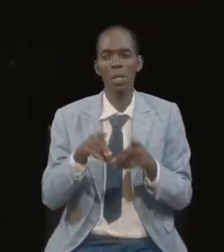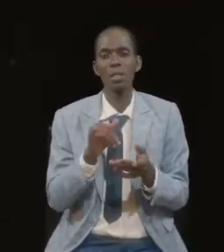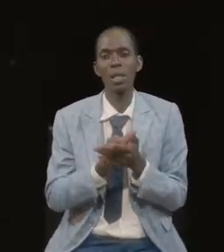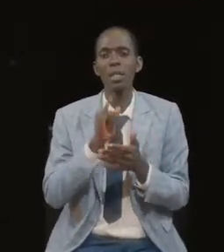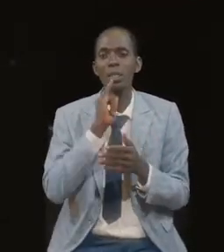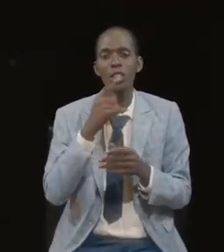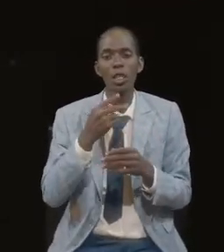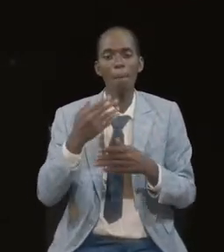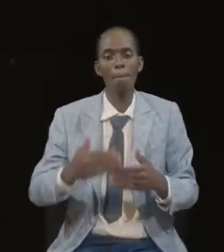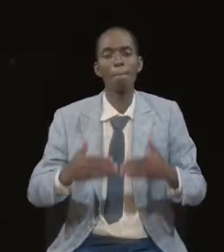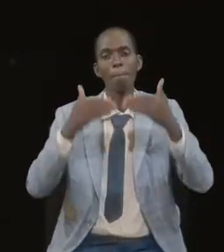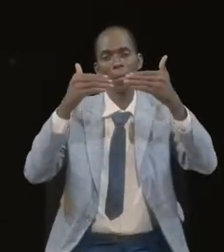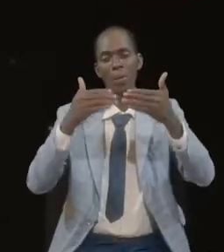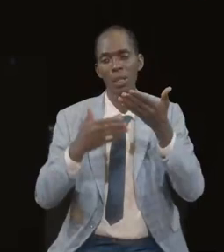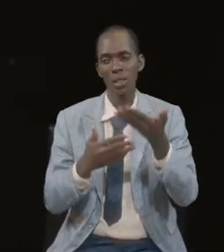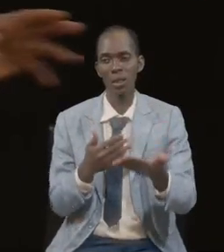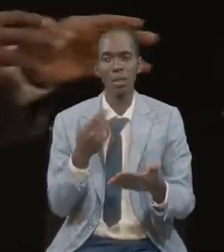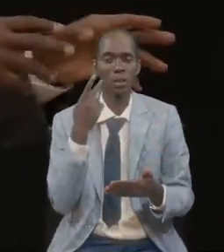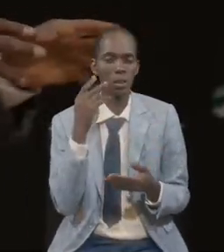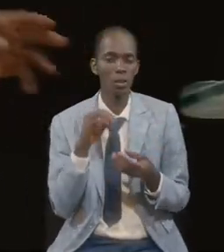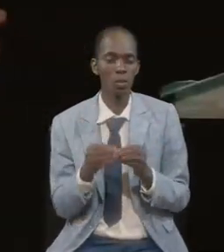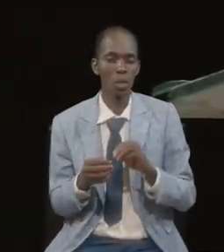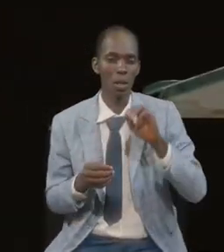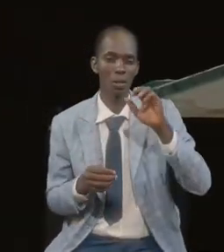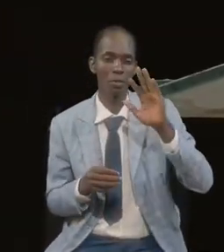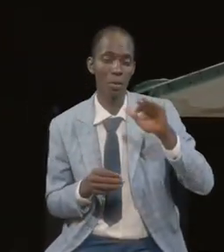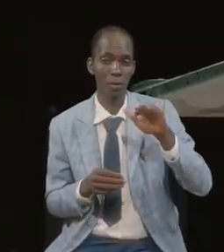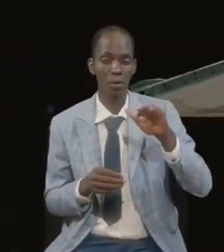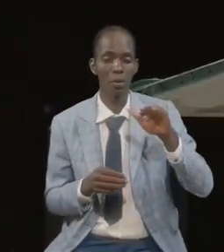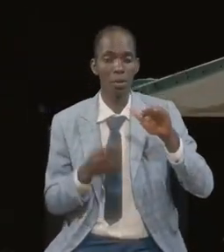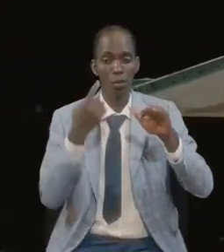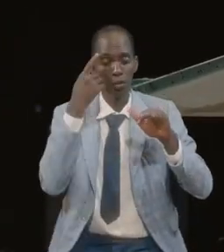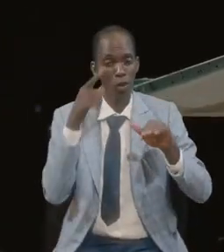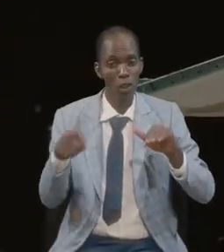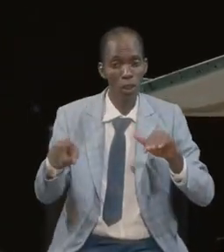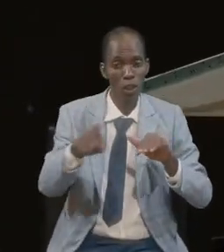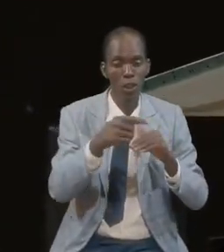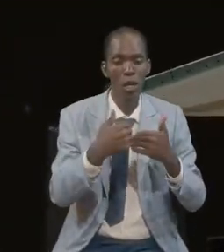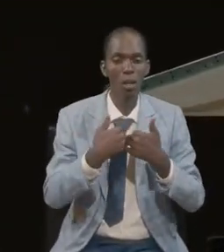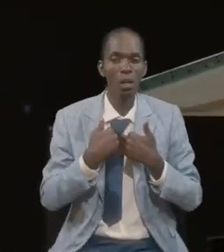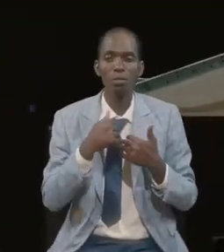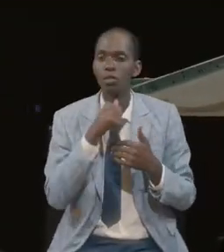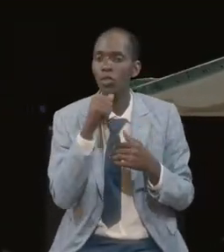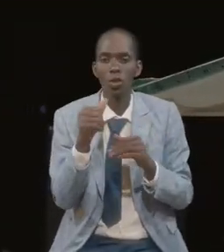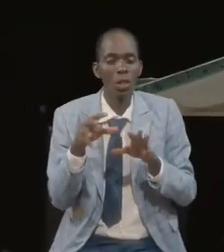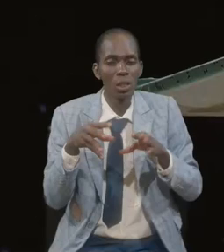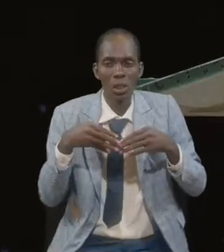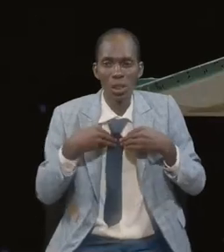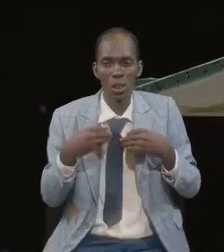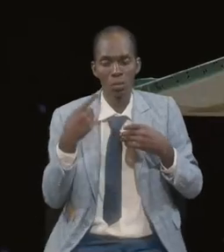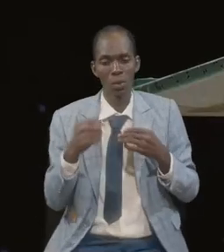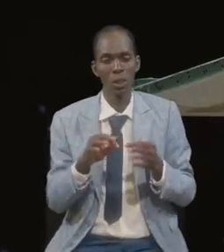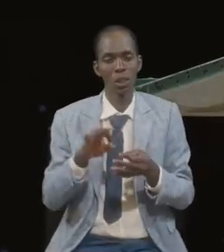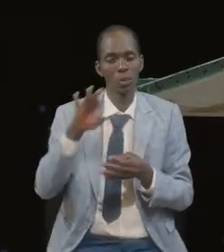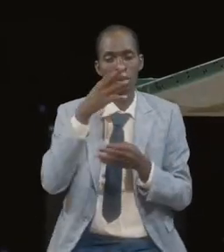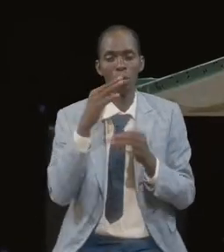la promotion dont nous parlons. Au verset 15, « Et vous n'avez point reçu un esprit de